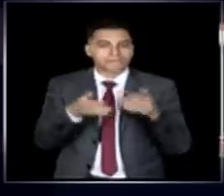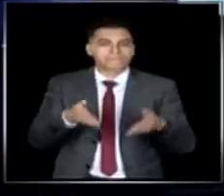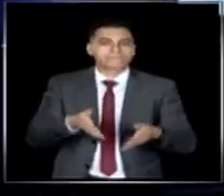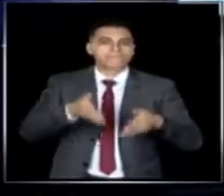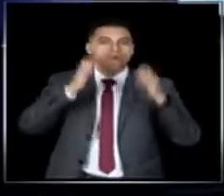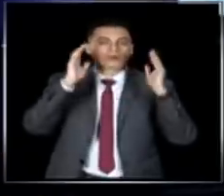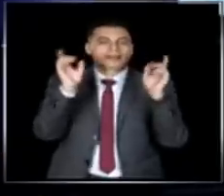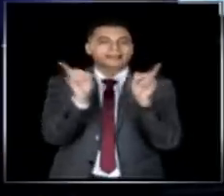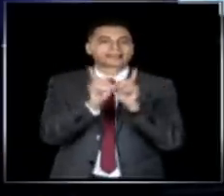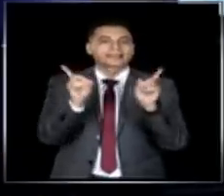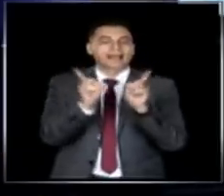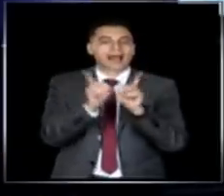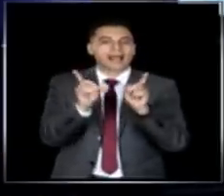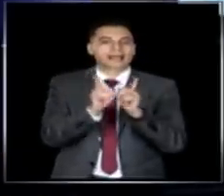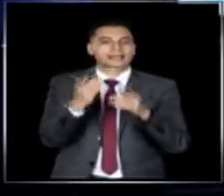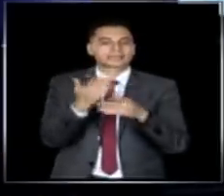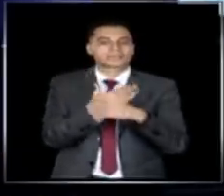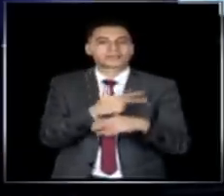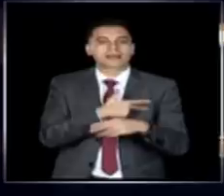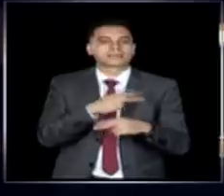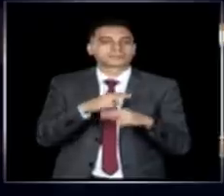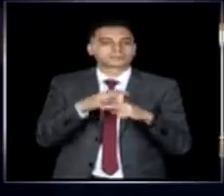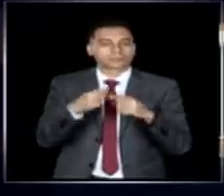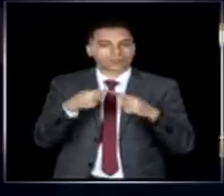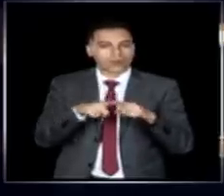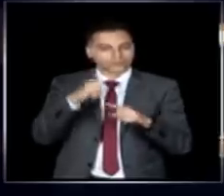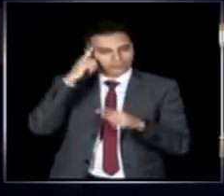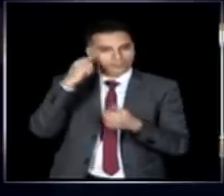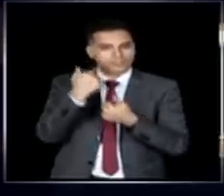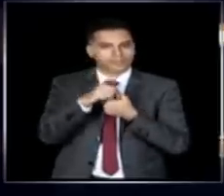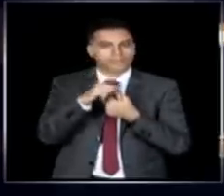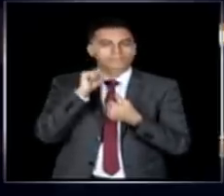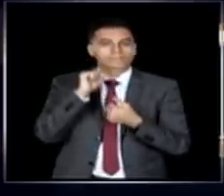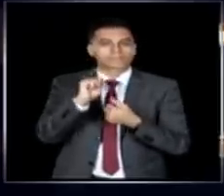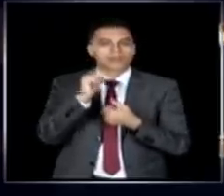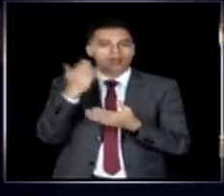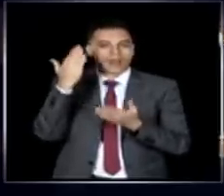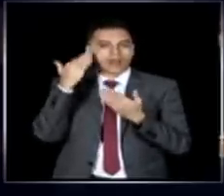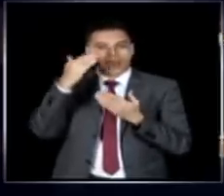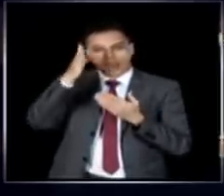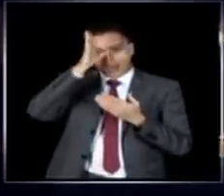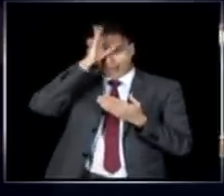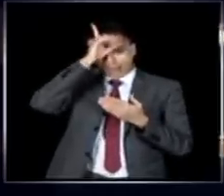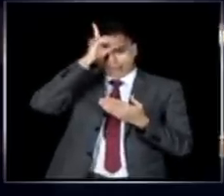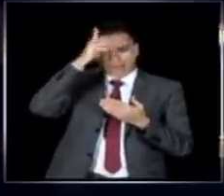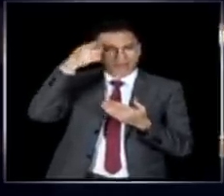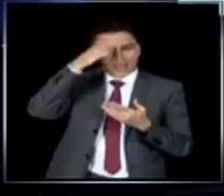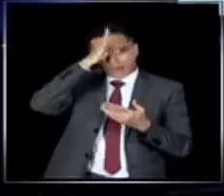برج التحرير كرمز للاستقلال بعد غزو العراق